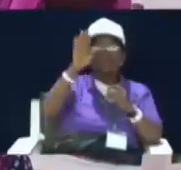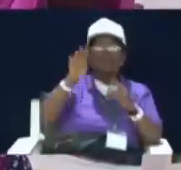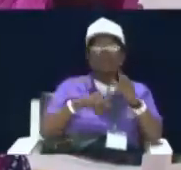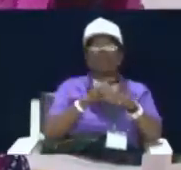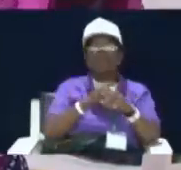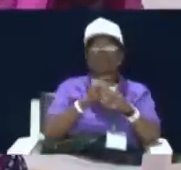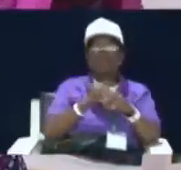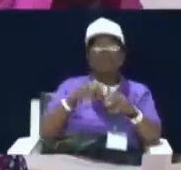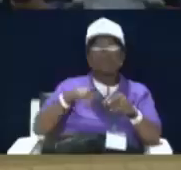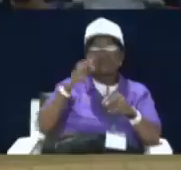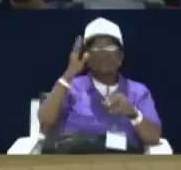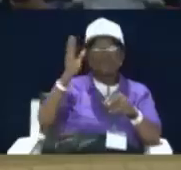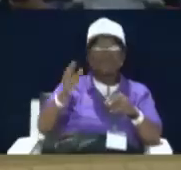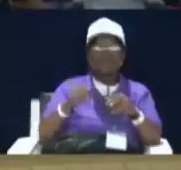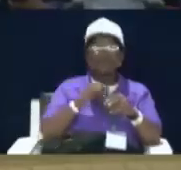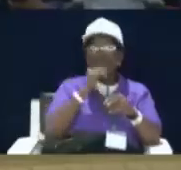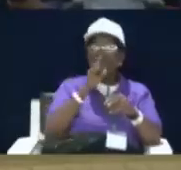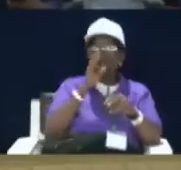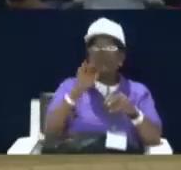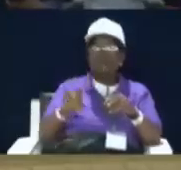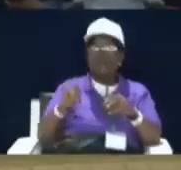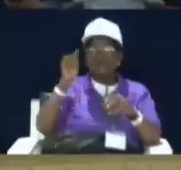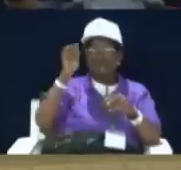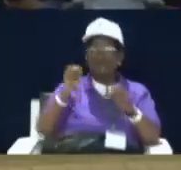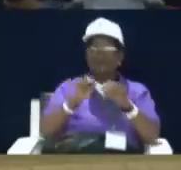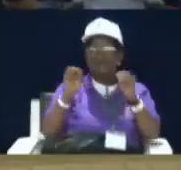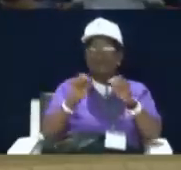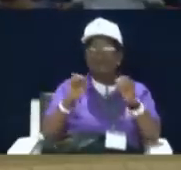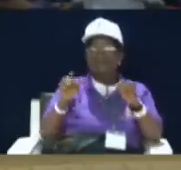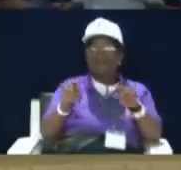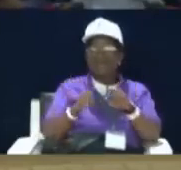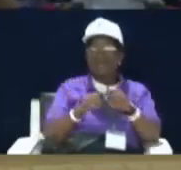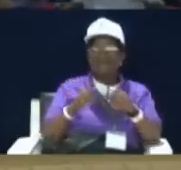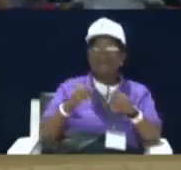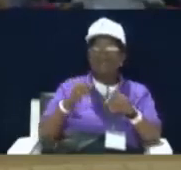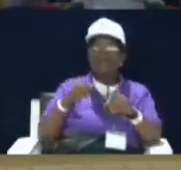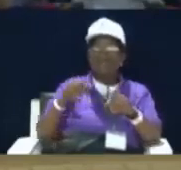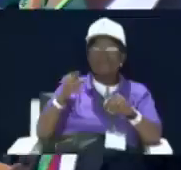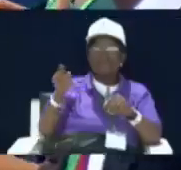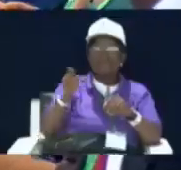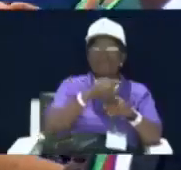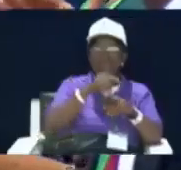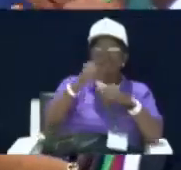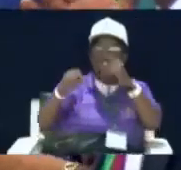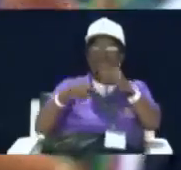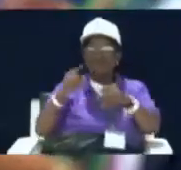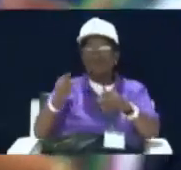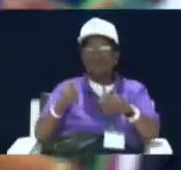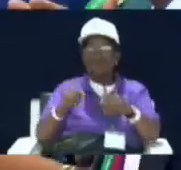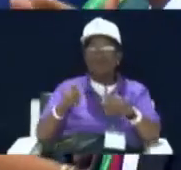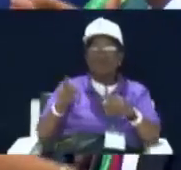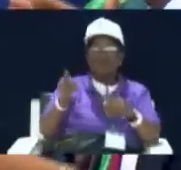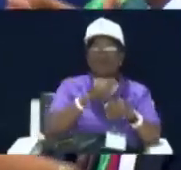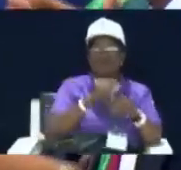Bẹ́ẹ̀ ló máa rí. Bẹ́ẹ̀ ti ń lọ, àdélé bá rí.